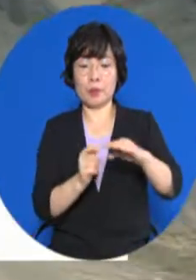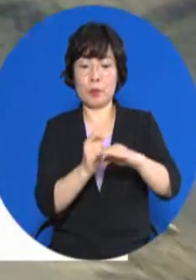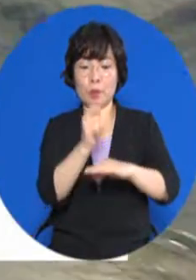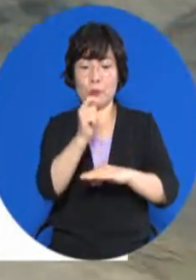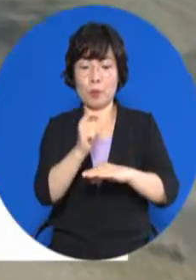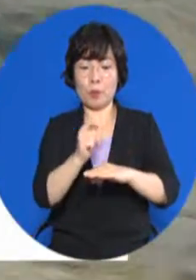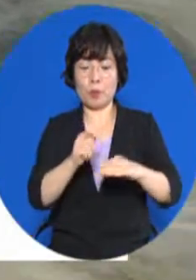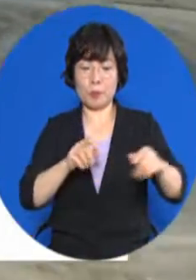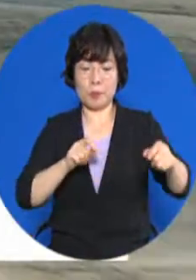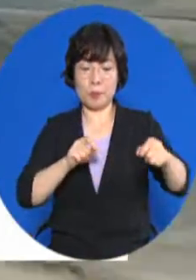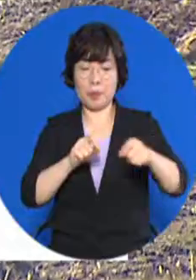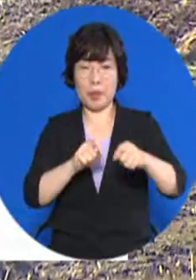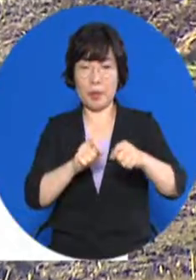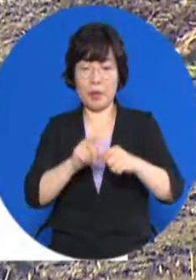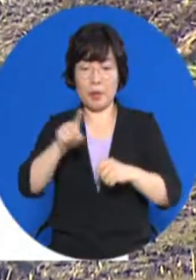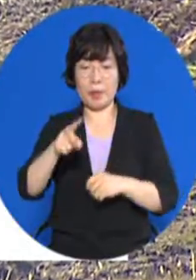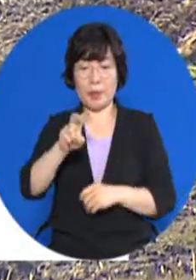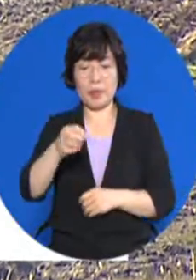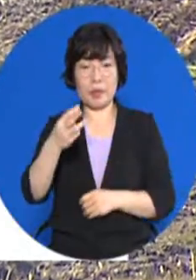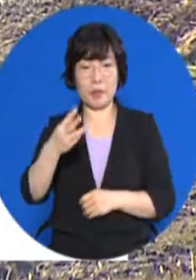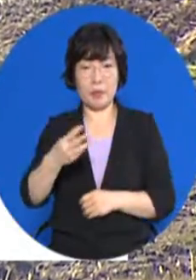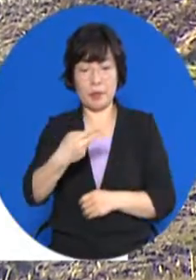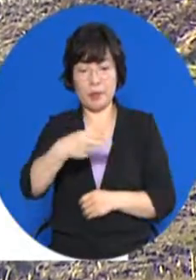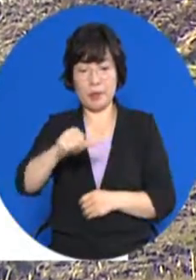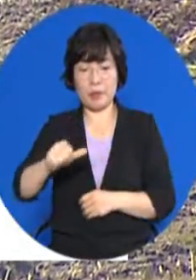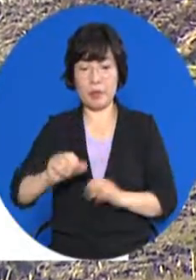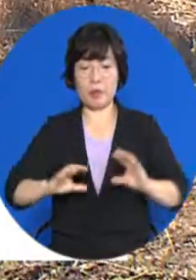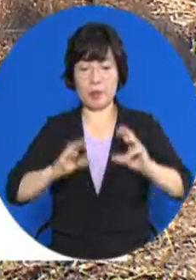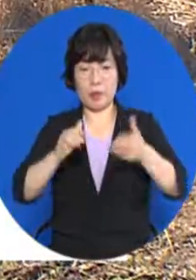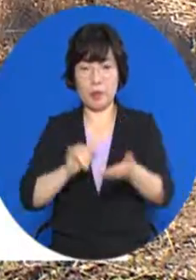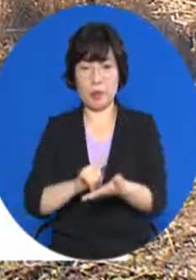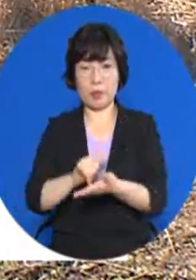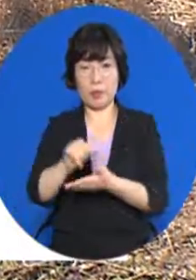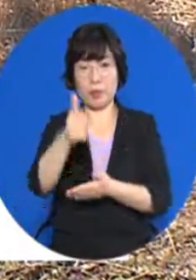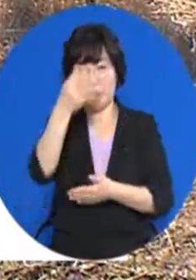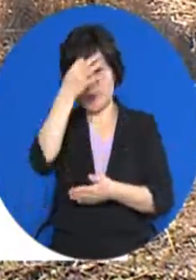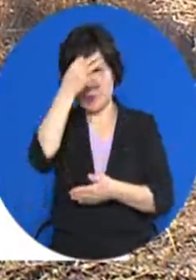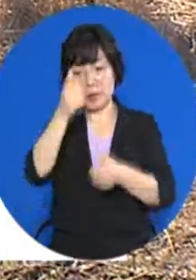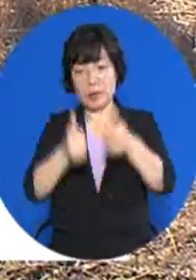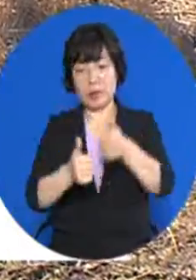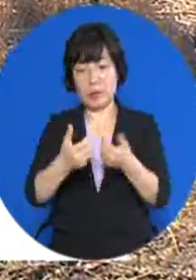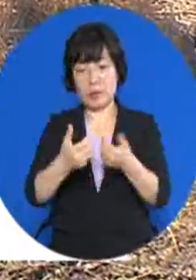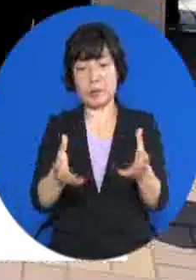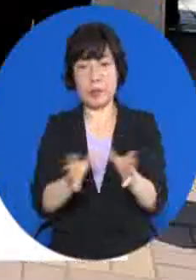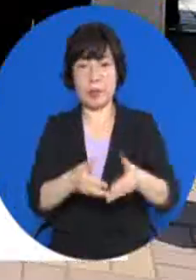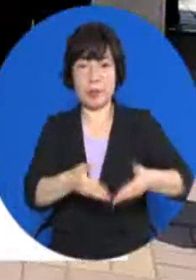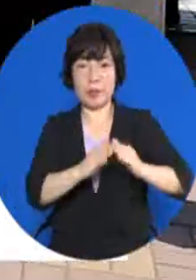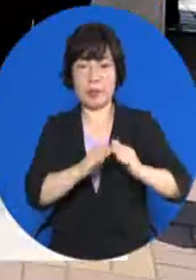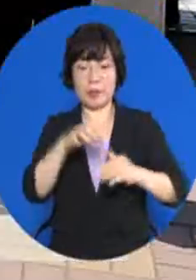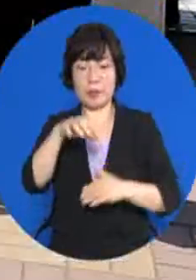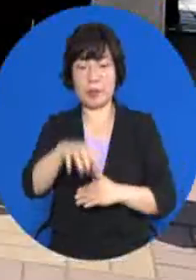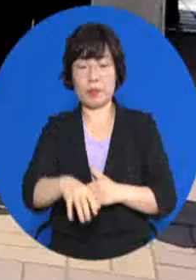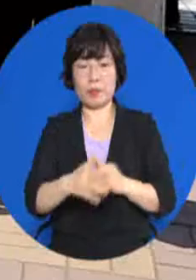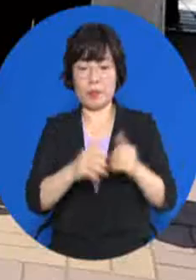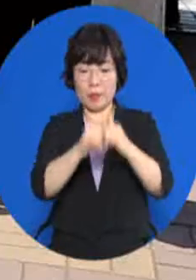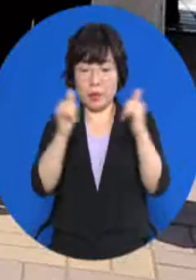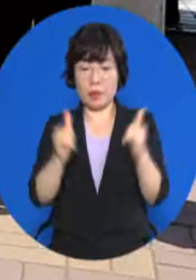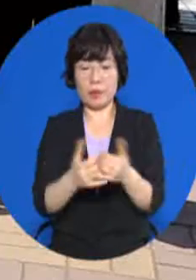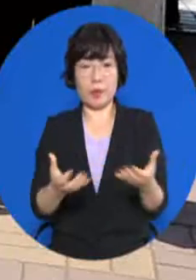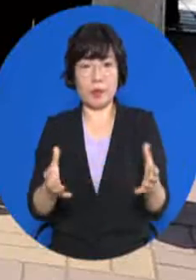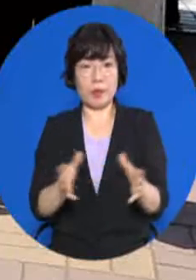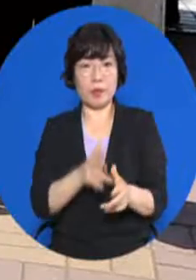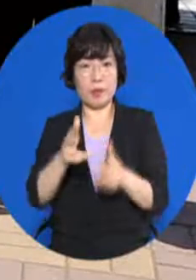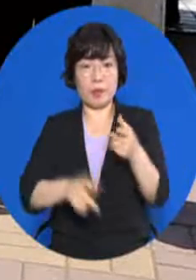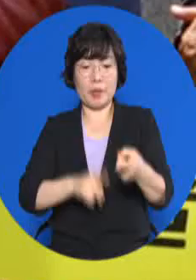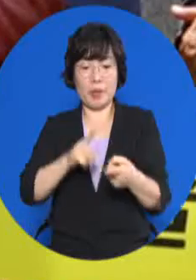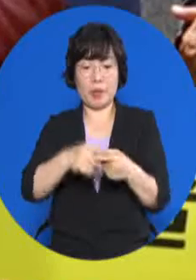고흥만 간척진의 123헥타르 면적의 국가종합비행성능시험장 조성사업. 지역의 시민사회는 이